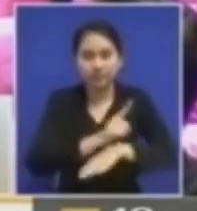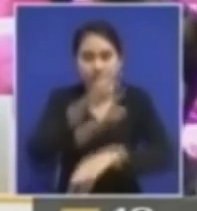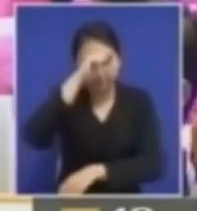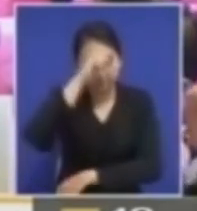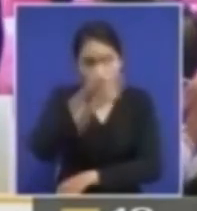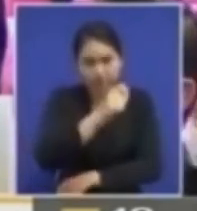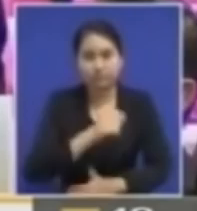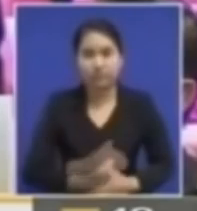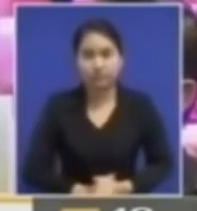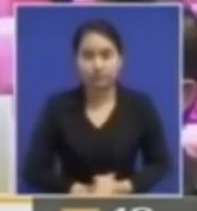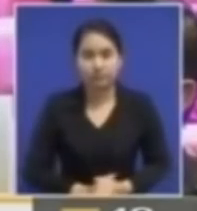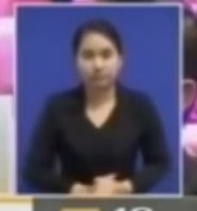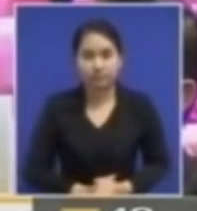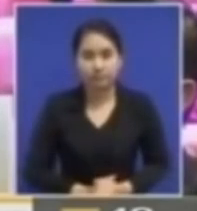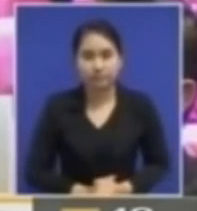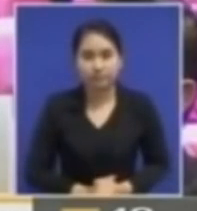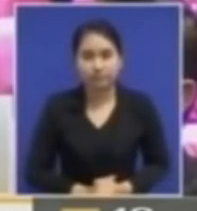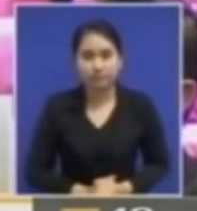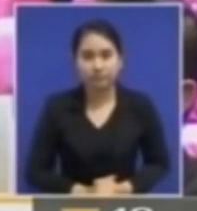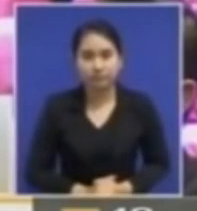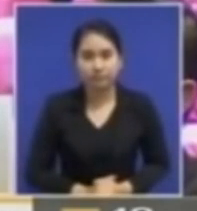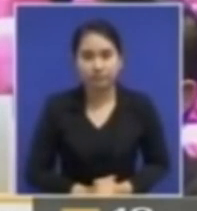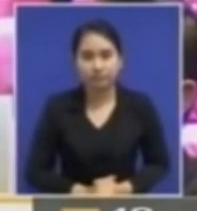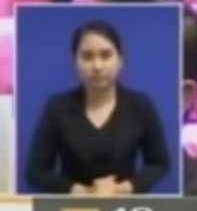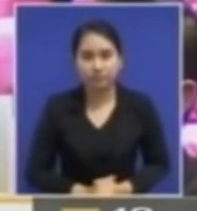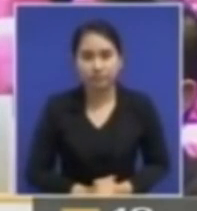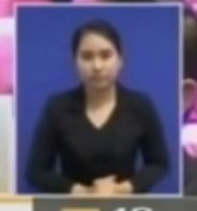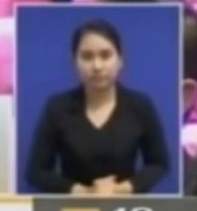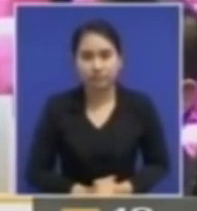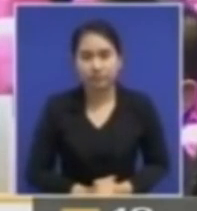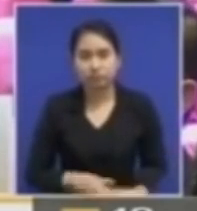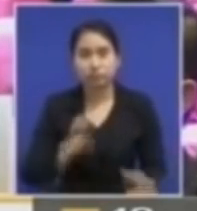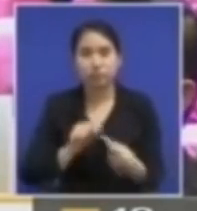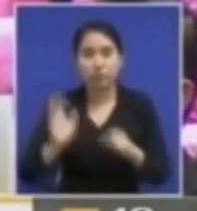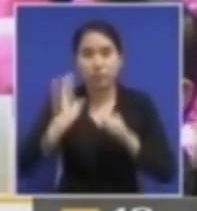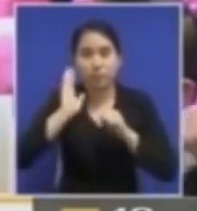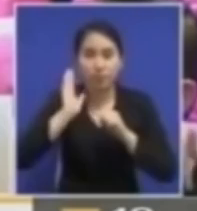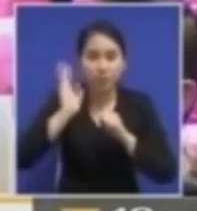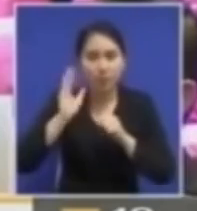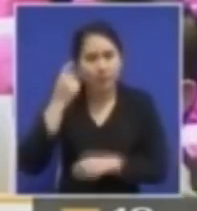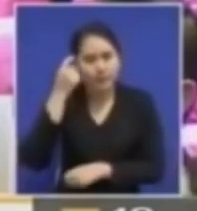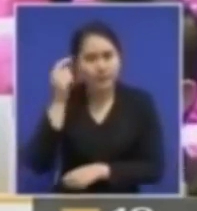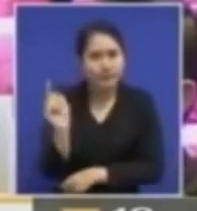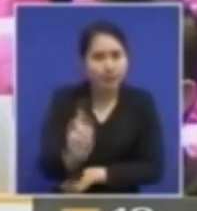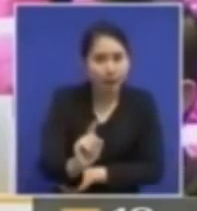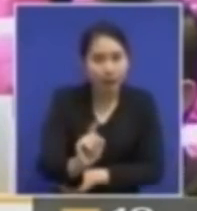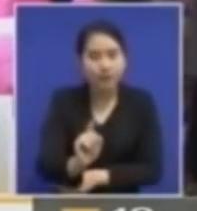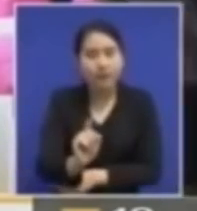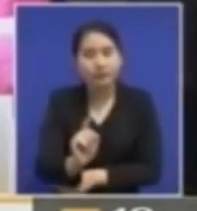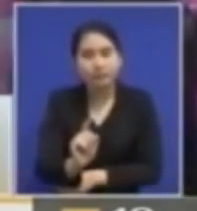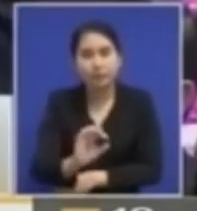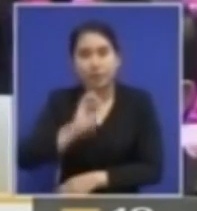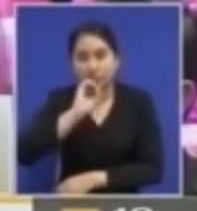าโดยการใช้อภิปรายเป็นการแสดงความเห็นที่จะบอกกับสภา